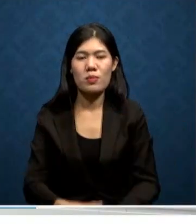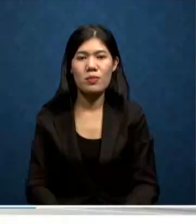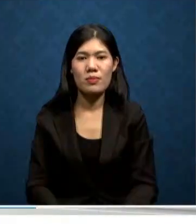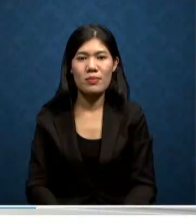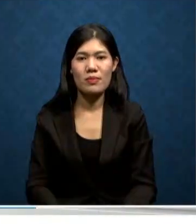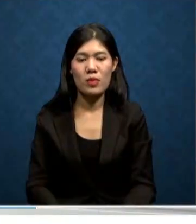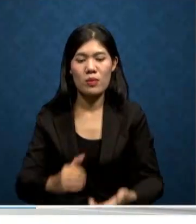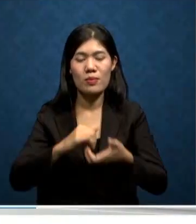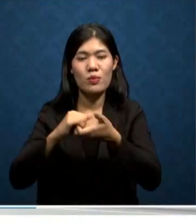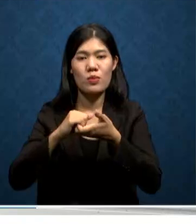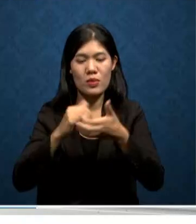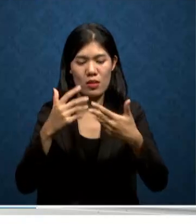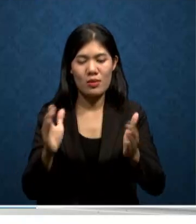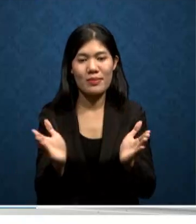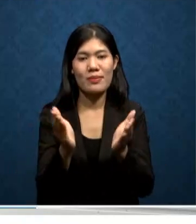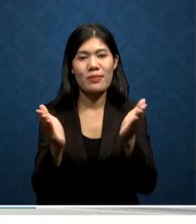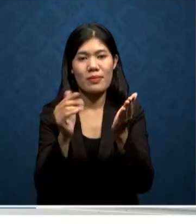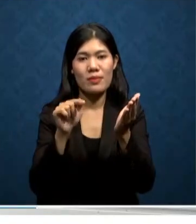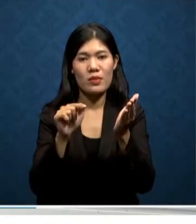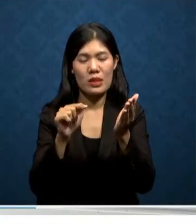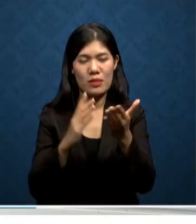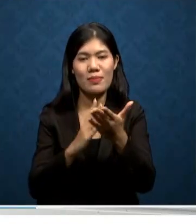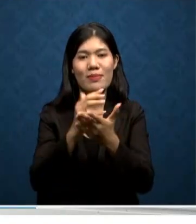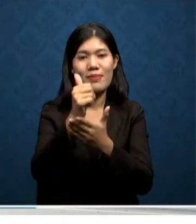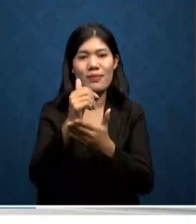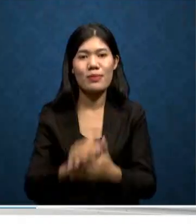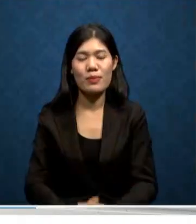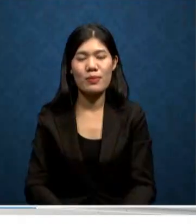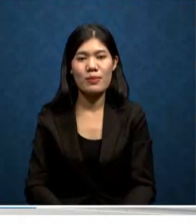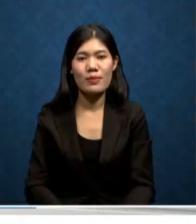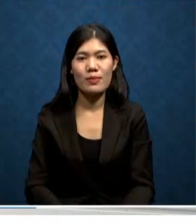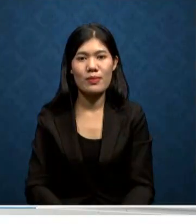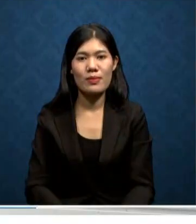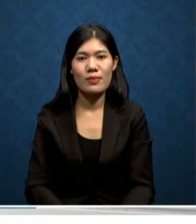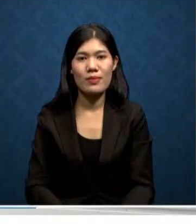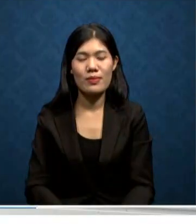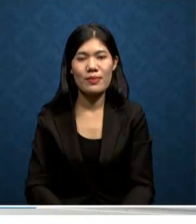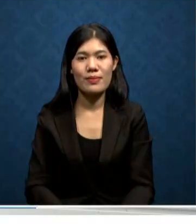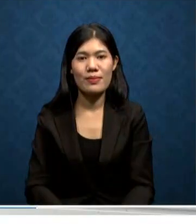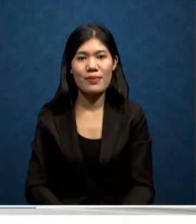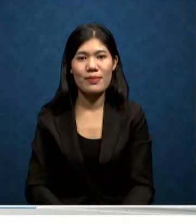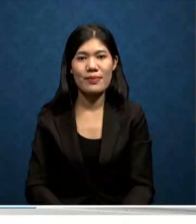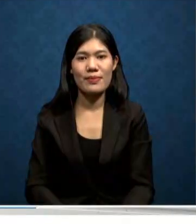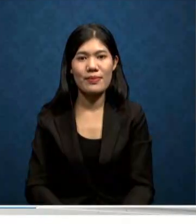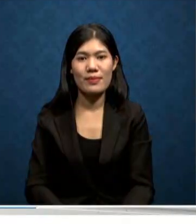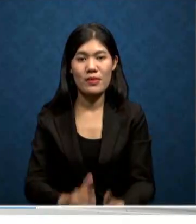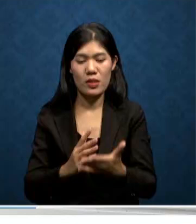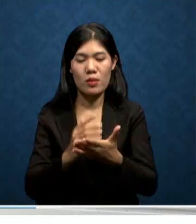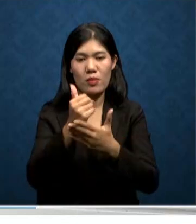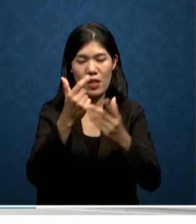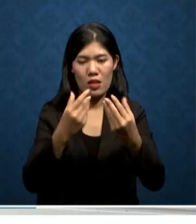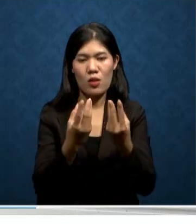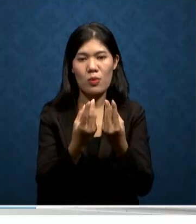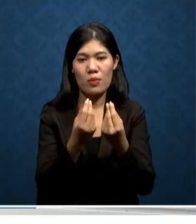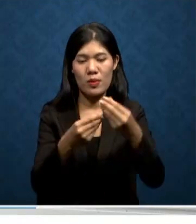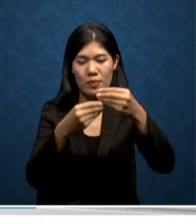สามารถที่จะขับเคลื่อนตรงนี้ได้สำเร็จครับเอ่อได้สำเร็จแล้วก็เป็นตัวเลขอย่างที่